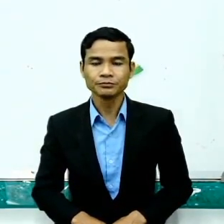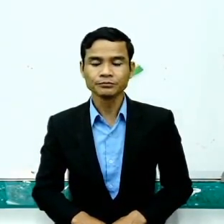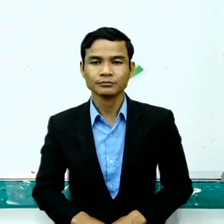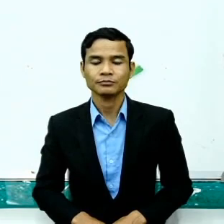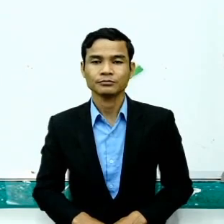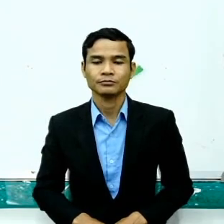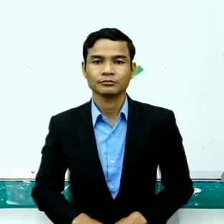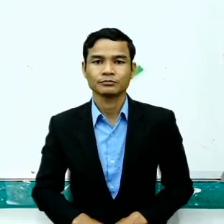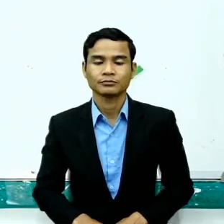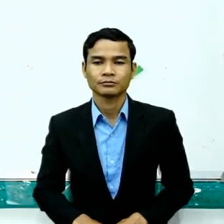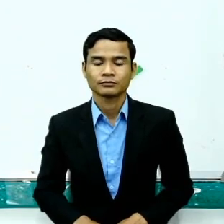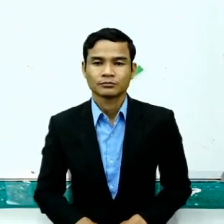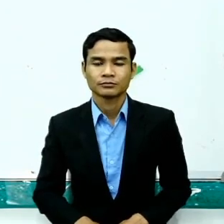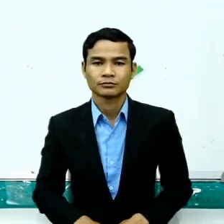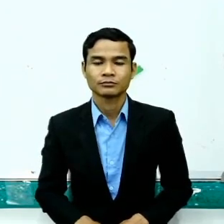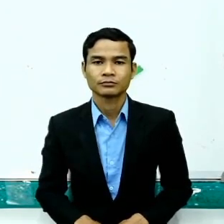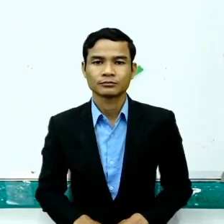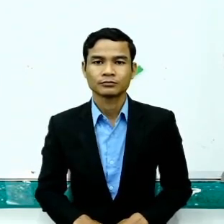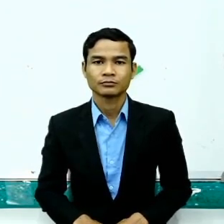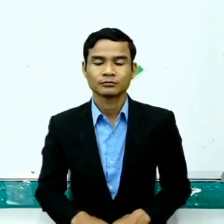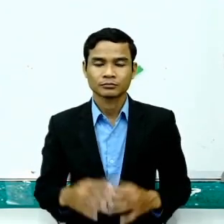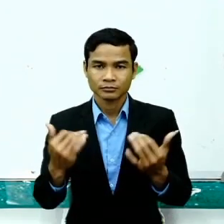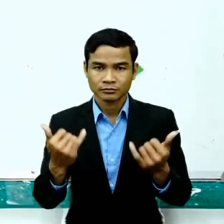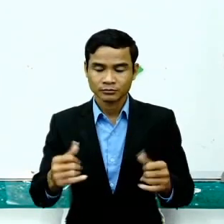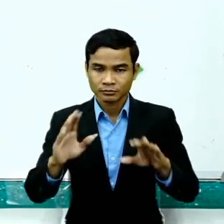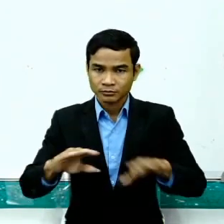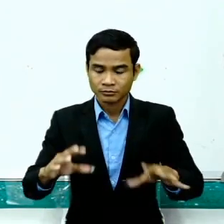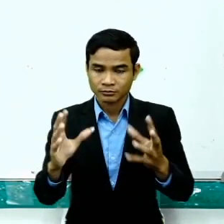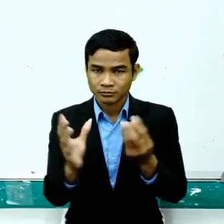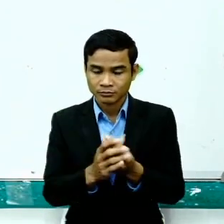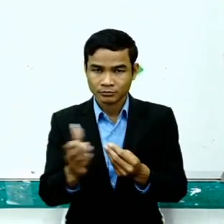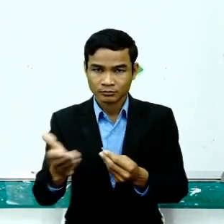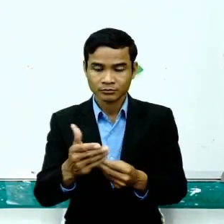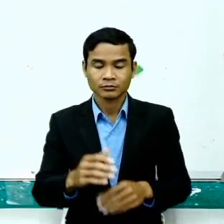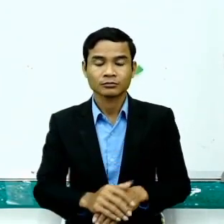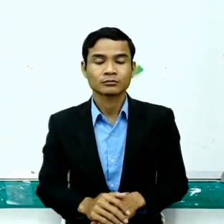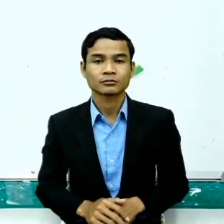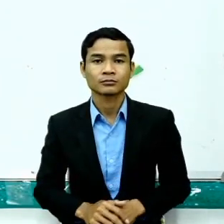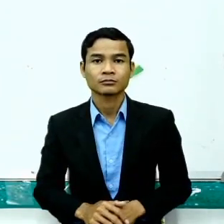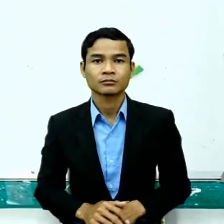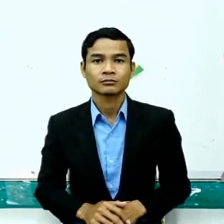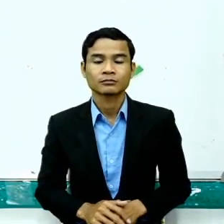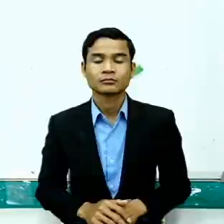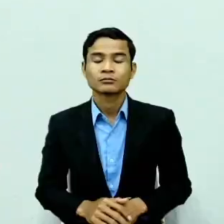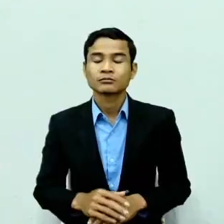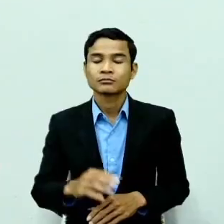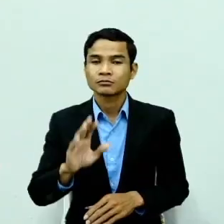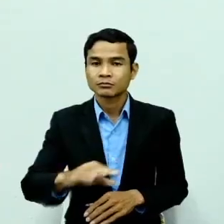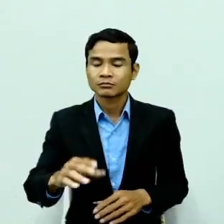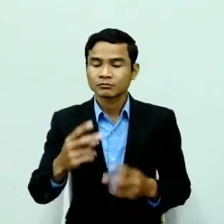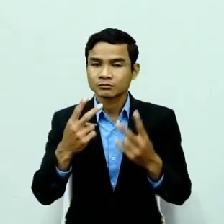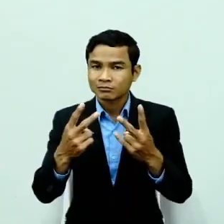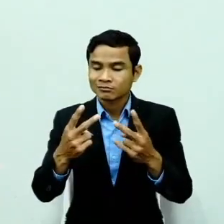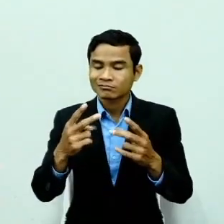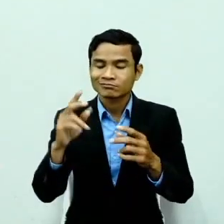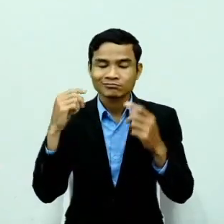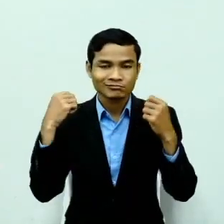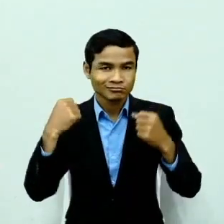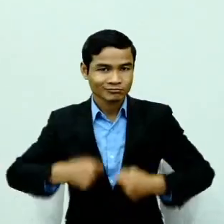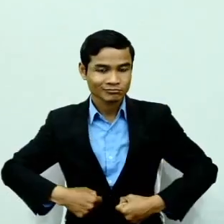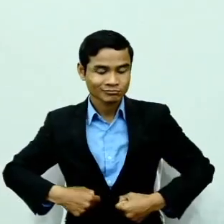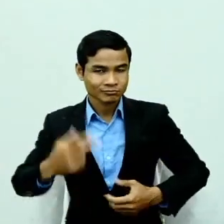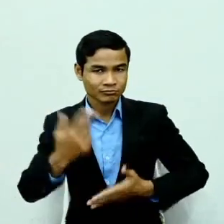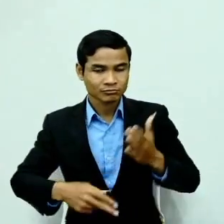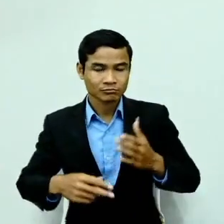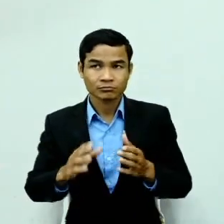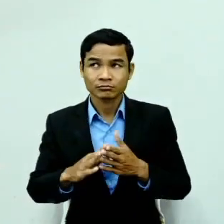chà ai lớp con mơ mơ ta con nè cha ta cột spi ấy bị cào ấy con